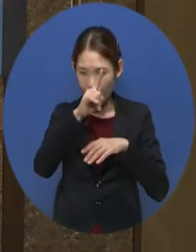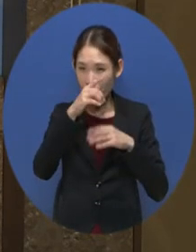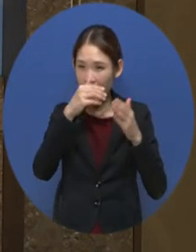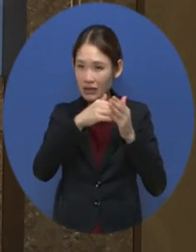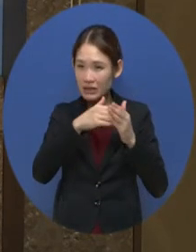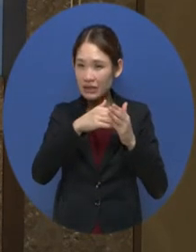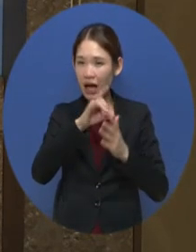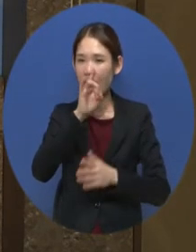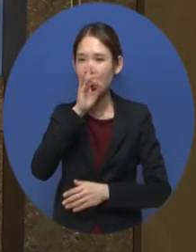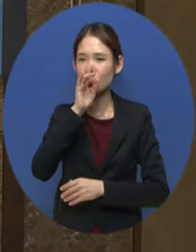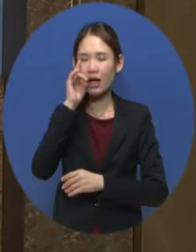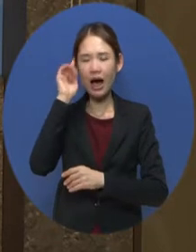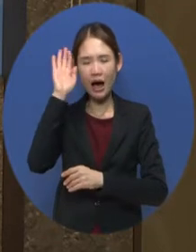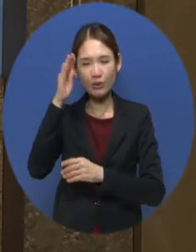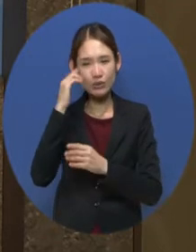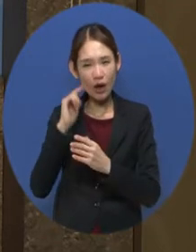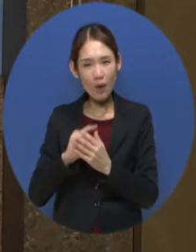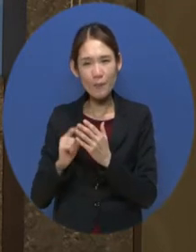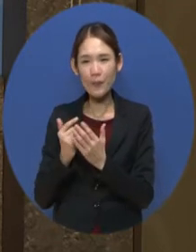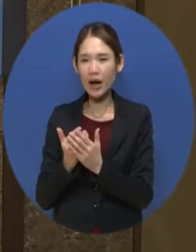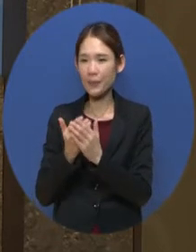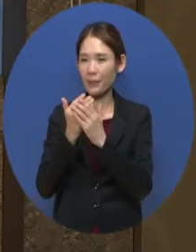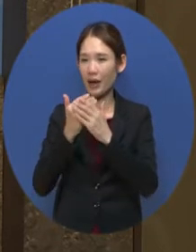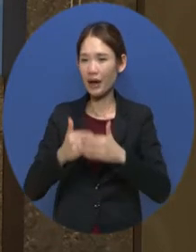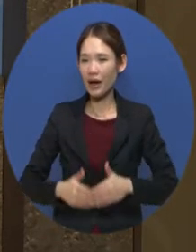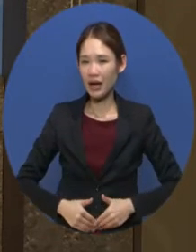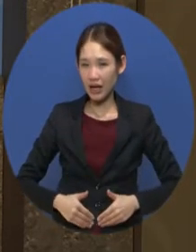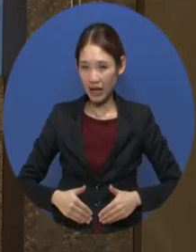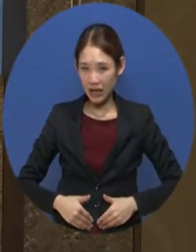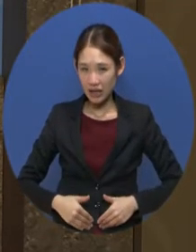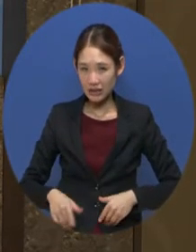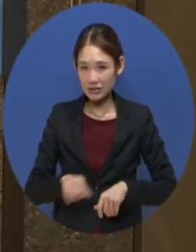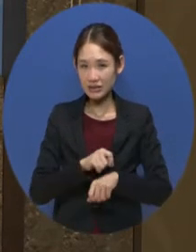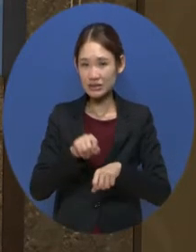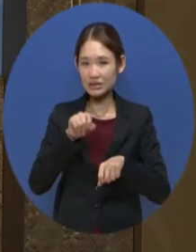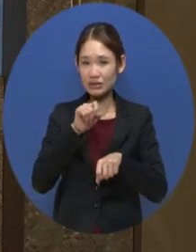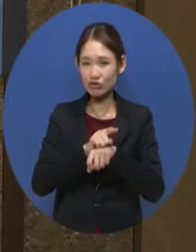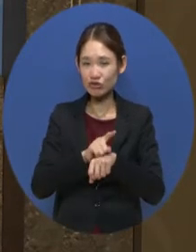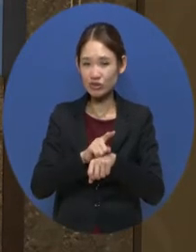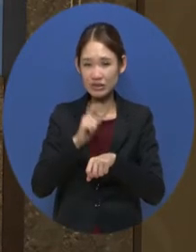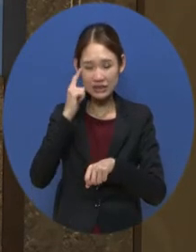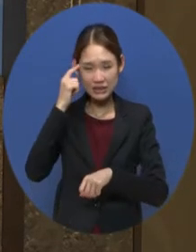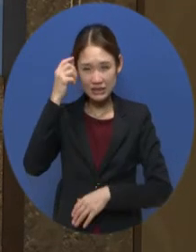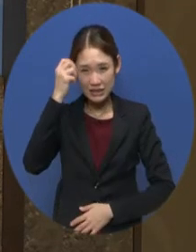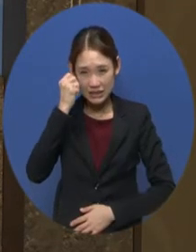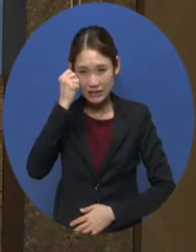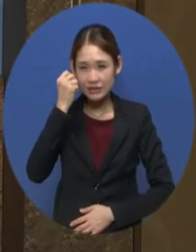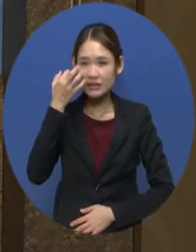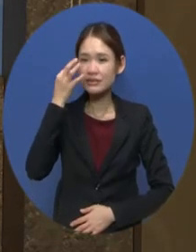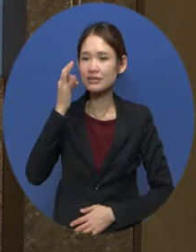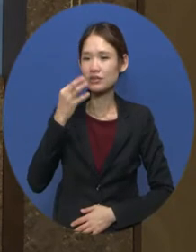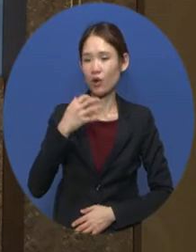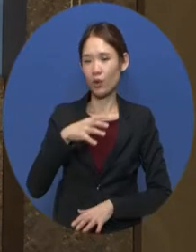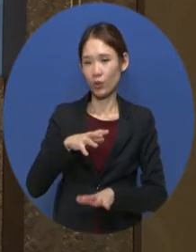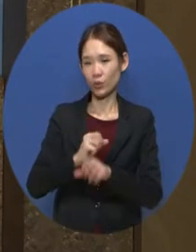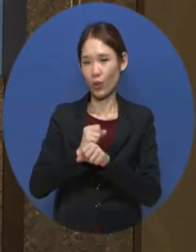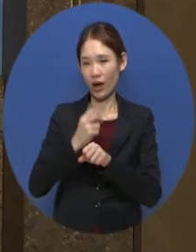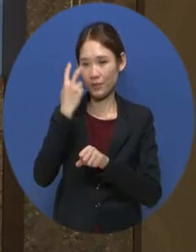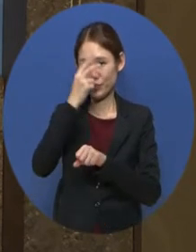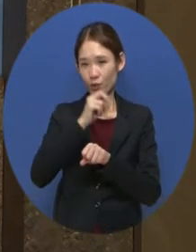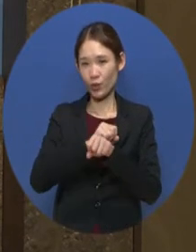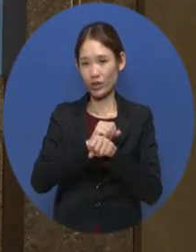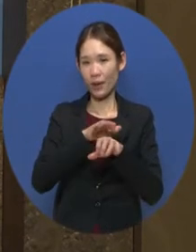발전해 나가야 되고 특히 아까 말씀드렸던 것처럼 장애 특수성을 이제 인지한 인정한 어떤